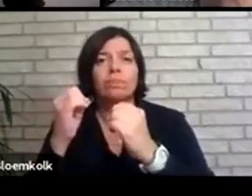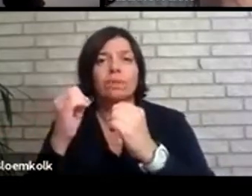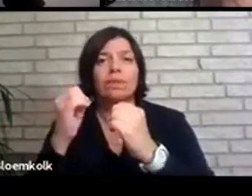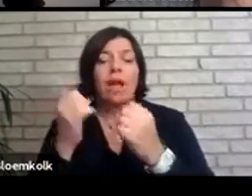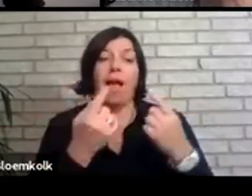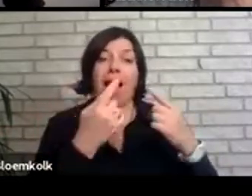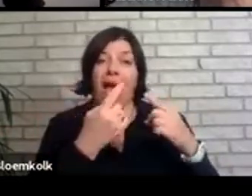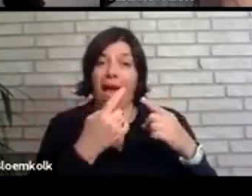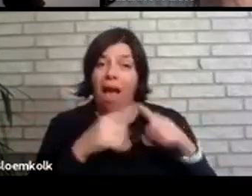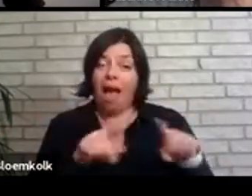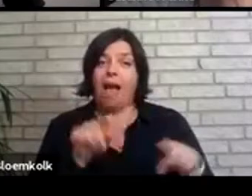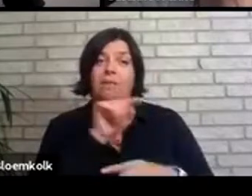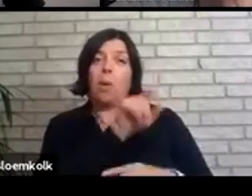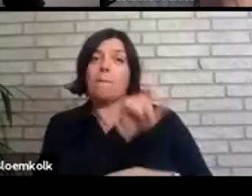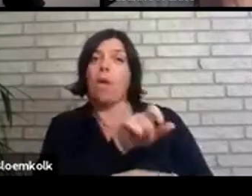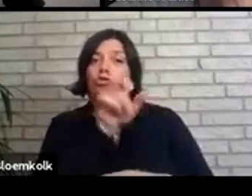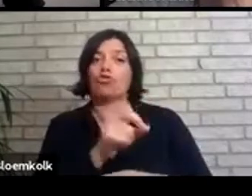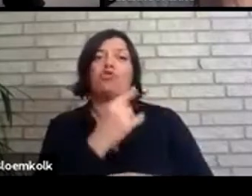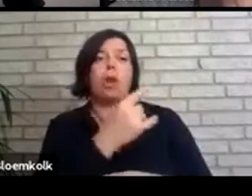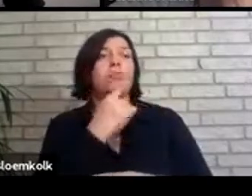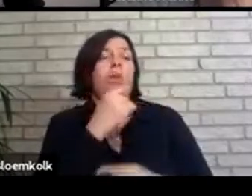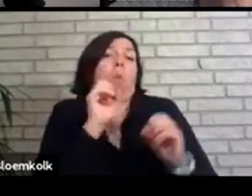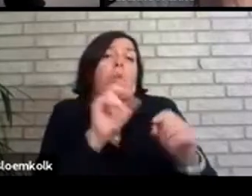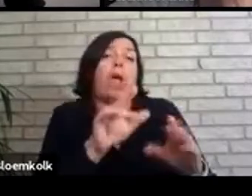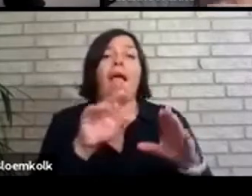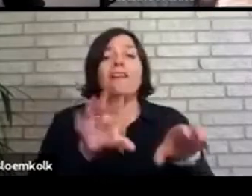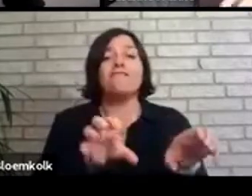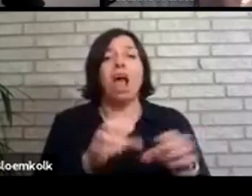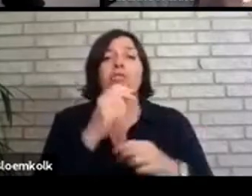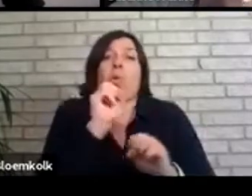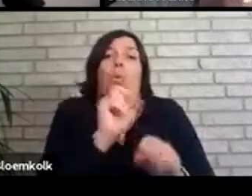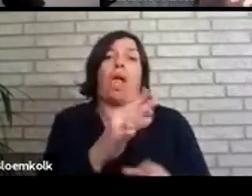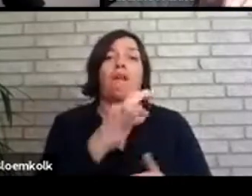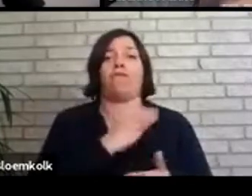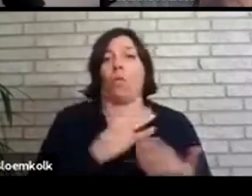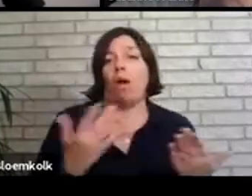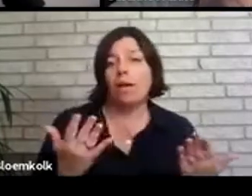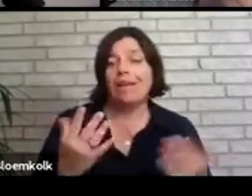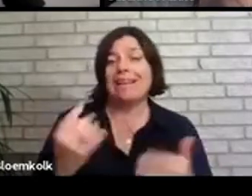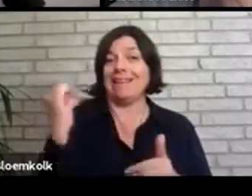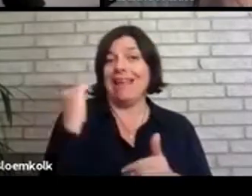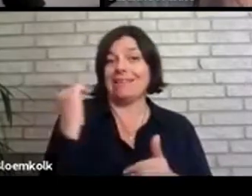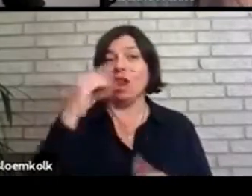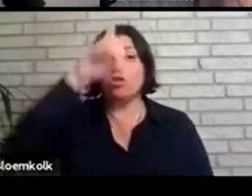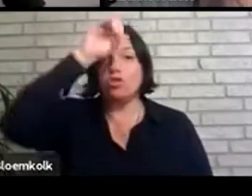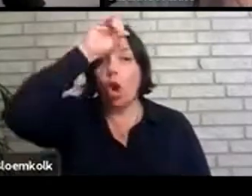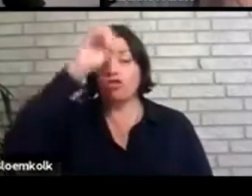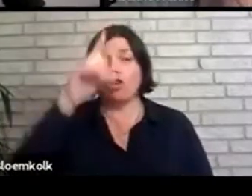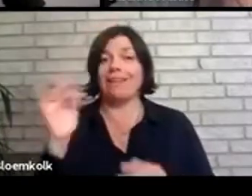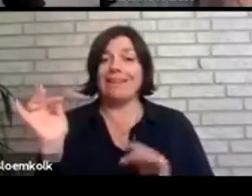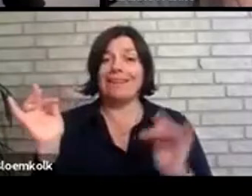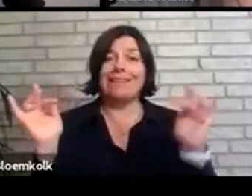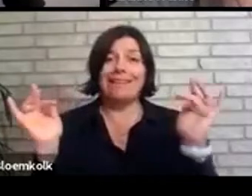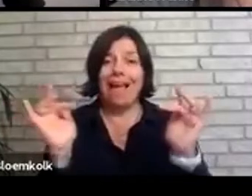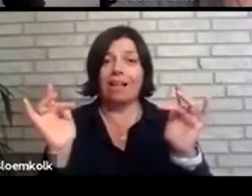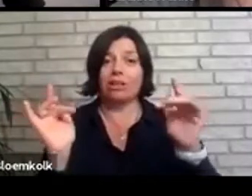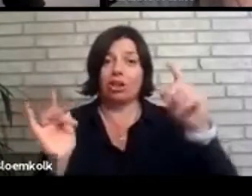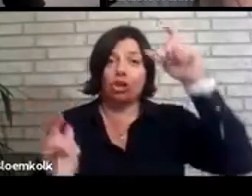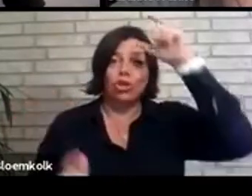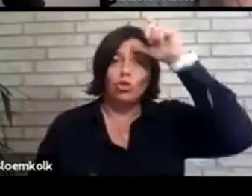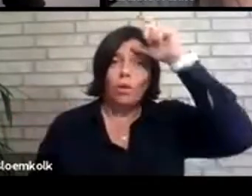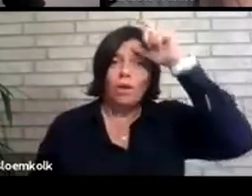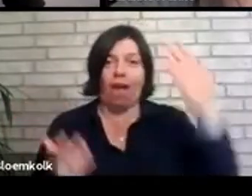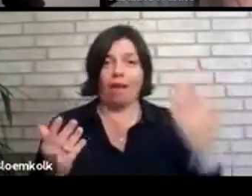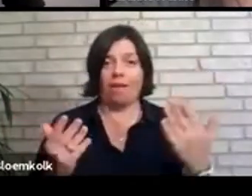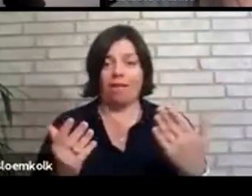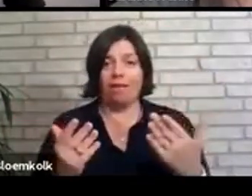vor allem eine Fernsehsportart ist. Gestern dieses bedeutungslose Länderspiel Deutschland gegen Türkei haben fast 6 Millionen Menschen gesehen. Da ging es um